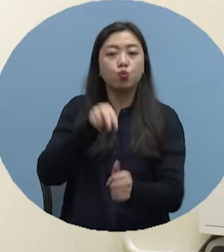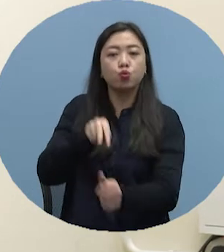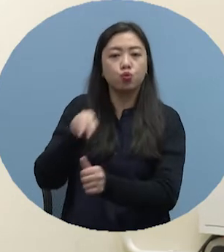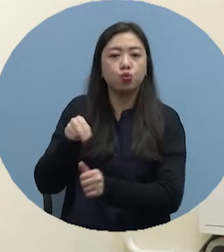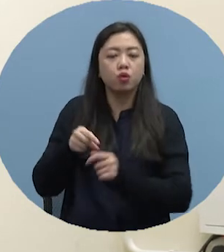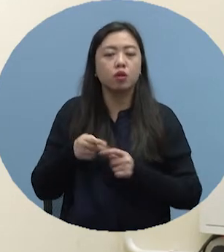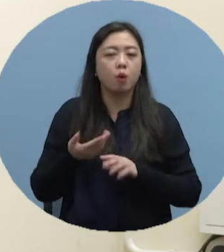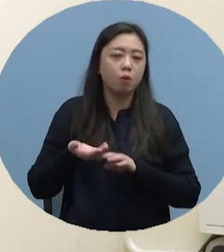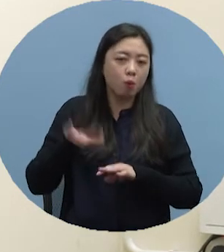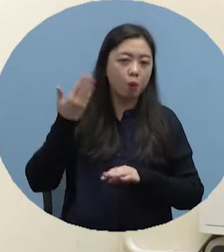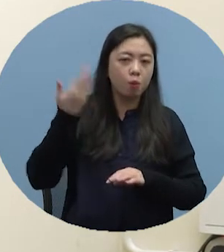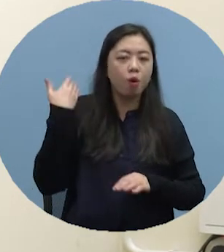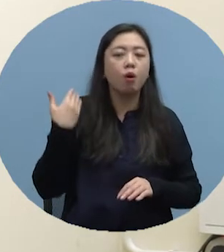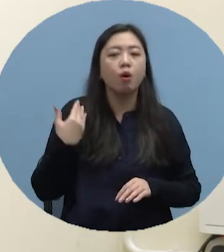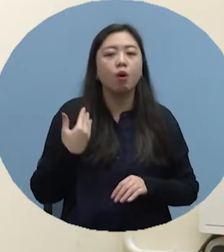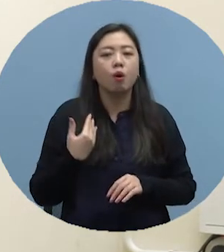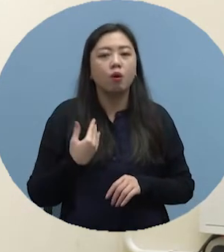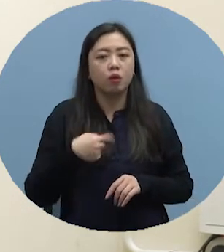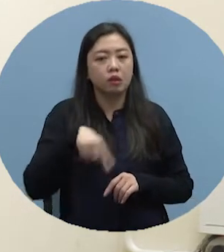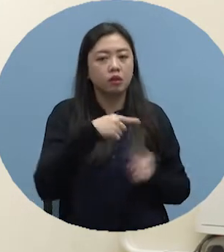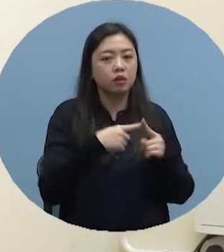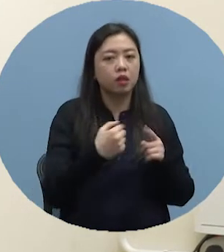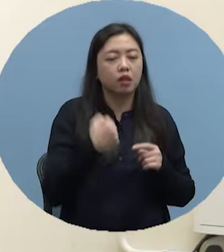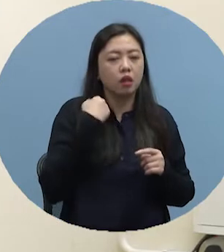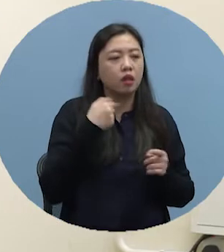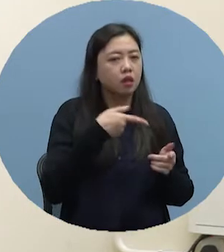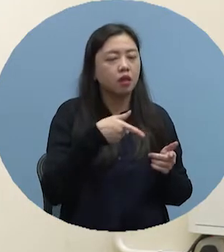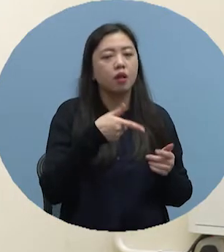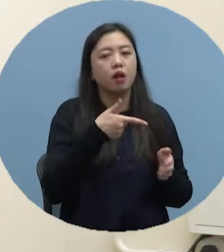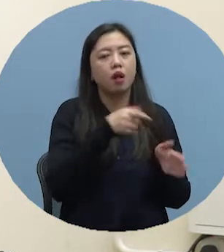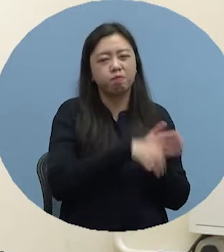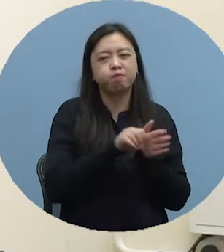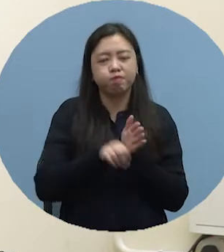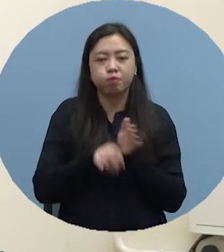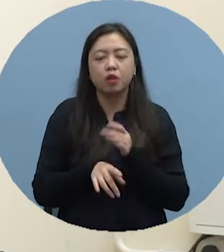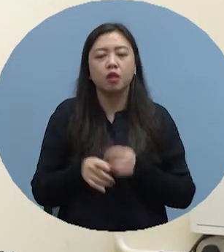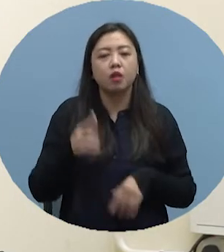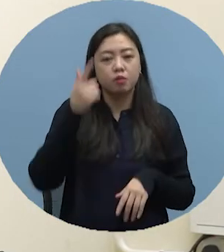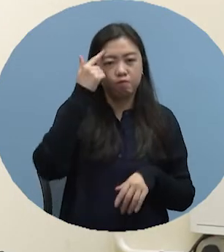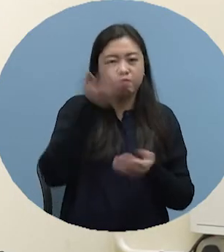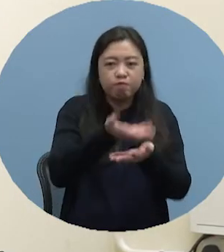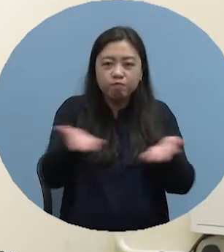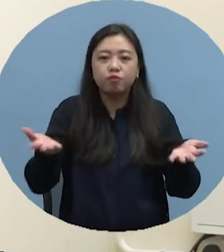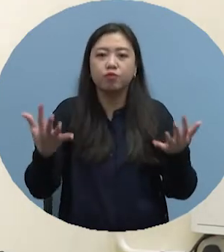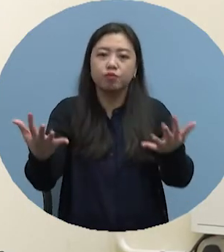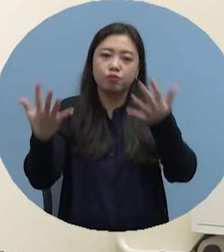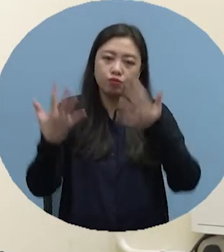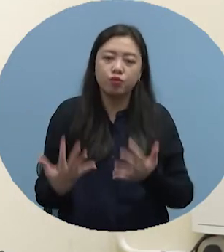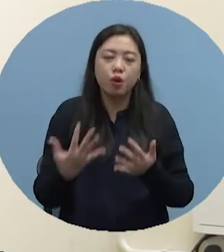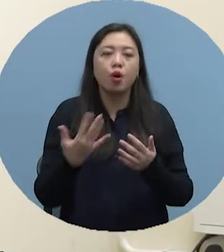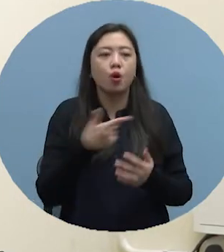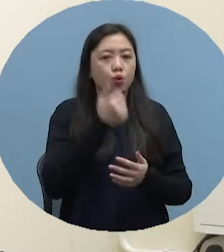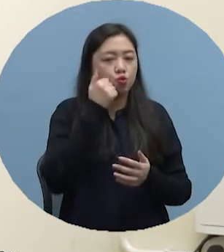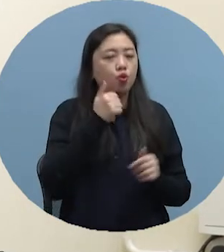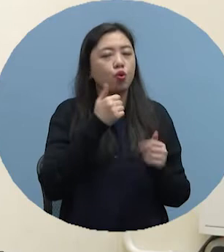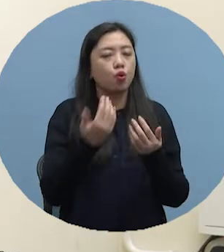过去来说，我们的人力都不是很足够的，因为大家呢肯来到去帮我们照顾我们的很多